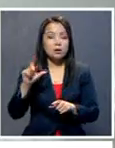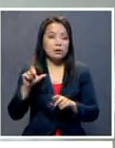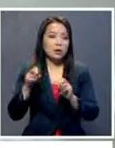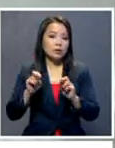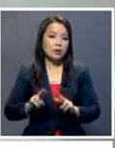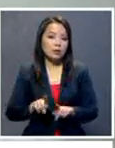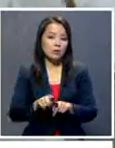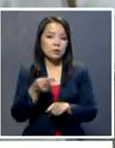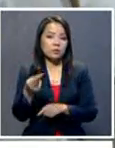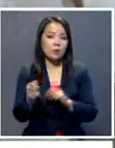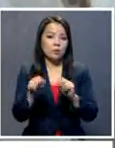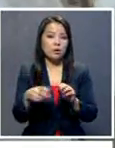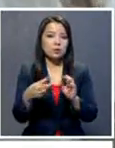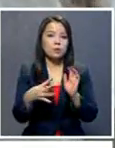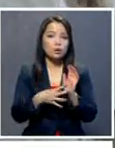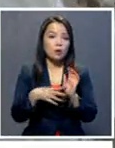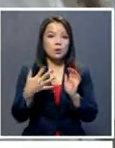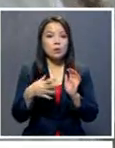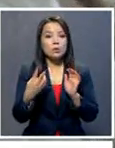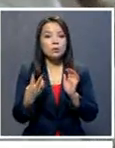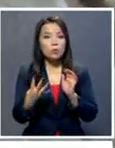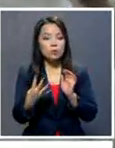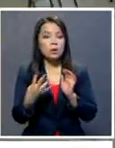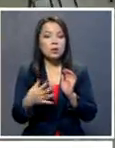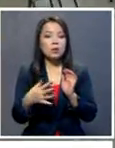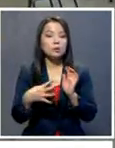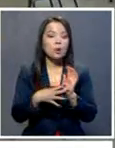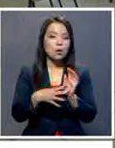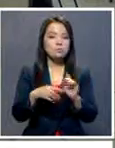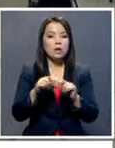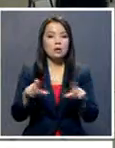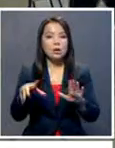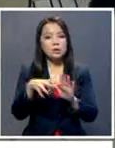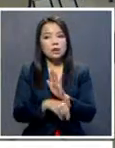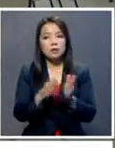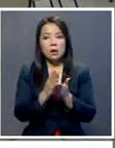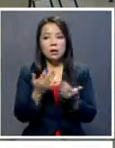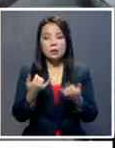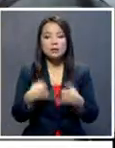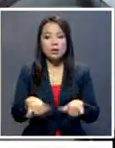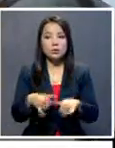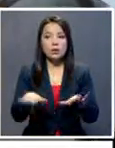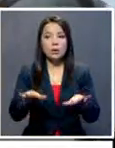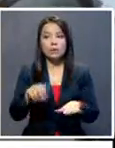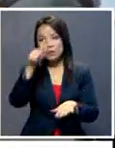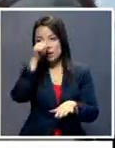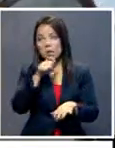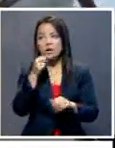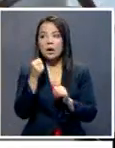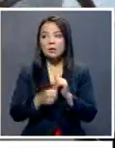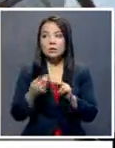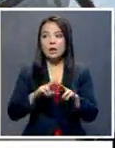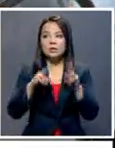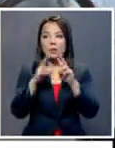жоба 29, 54 және 59-шы мектептерге енгізілген. Жалпы мектептегі асхана мәселесі ай сайынғы тексерістің